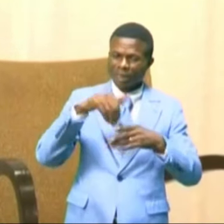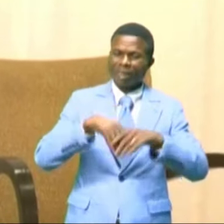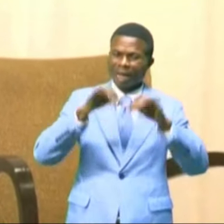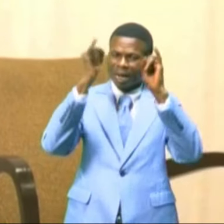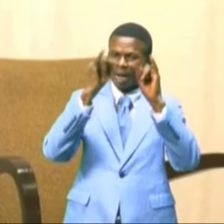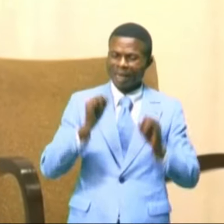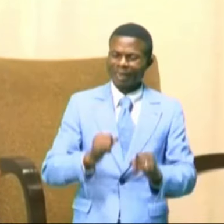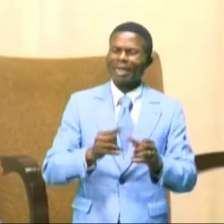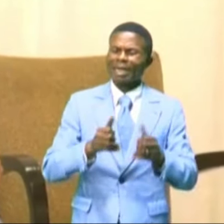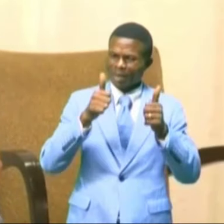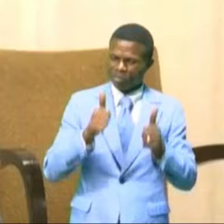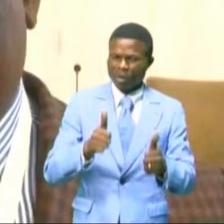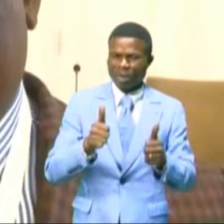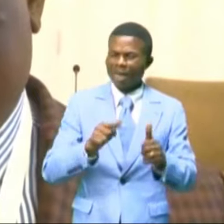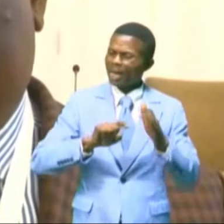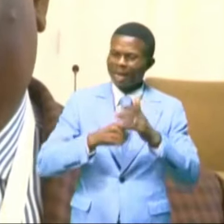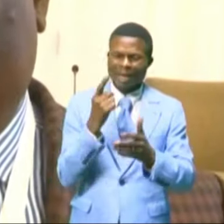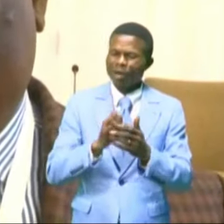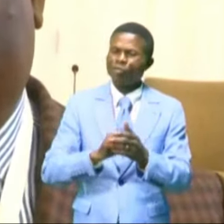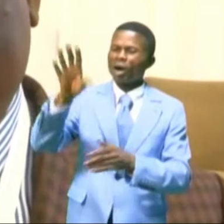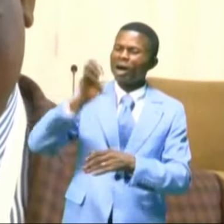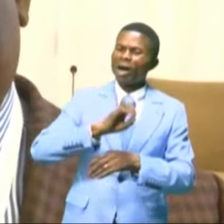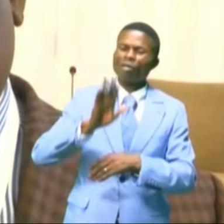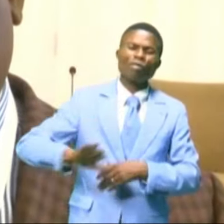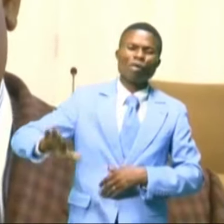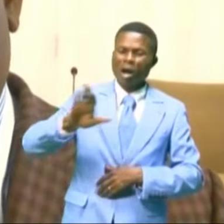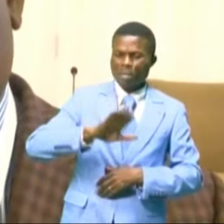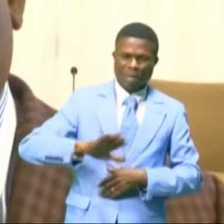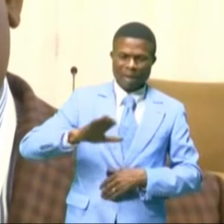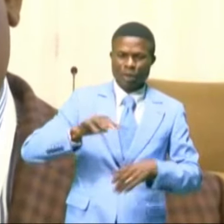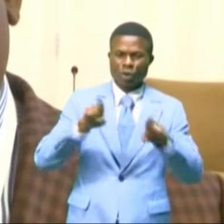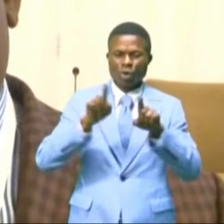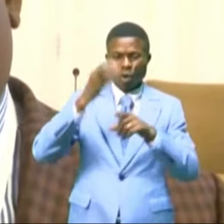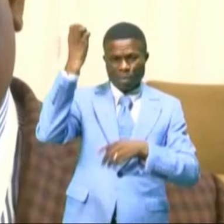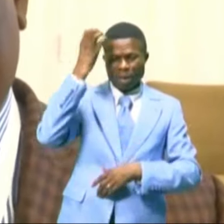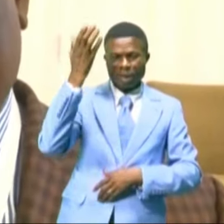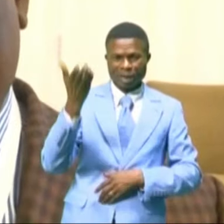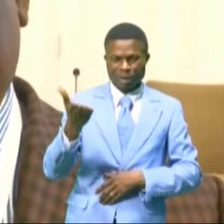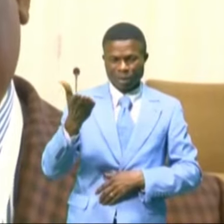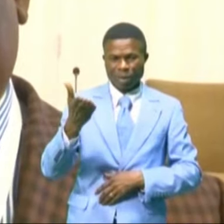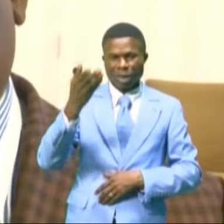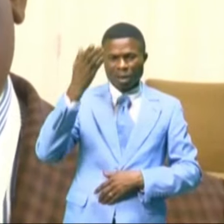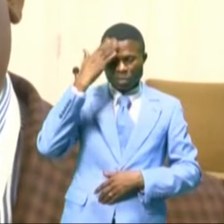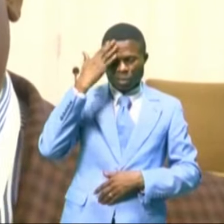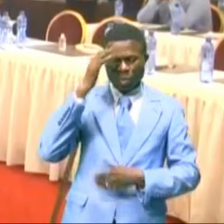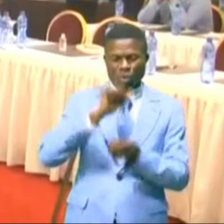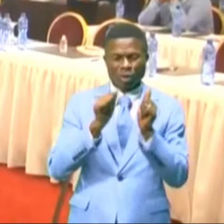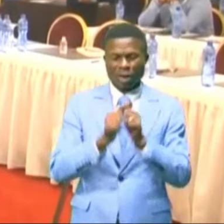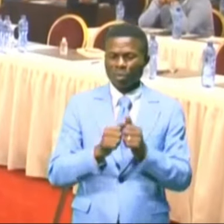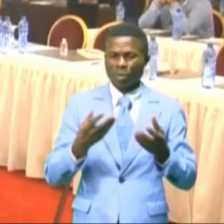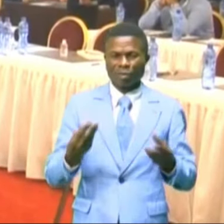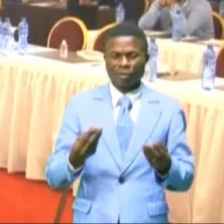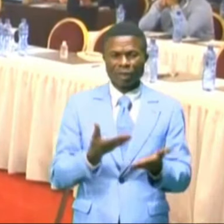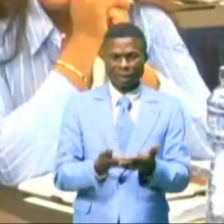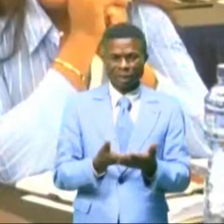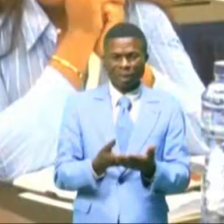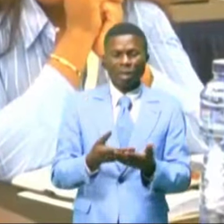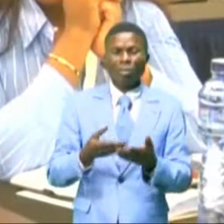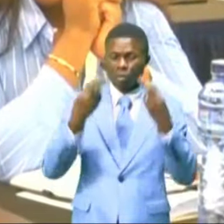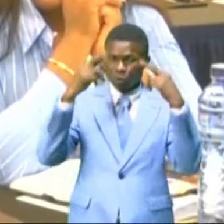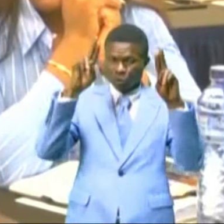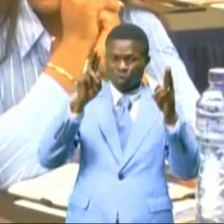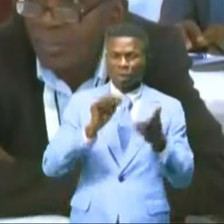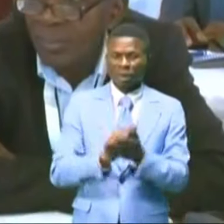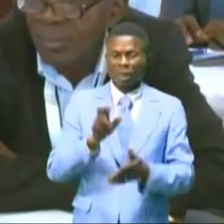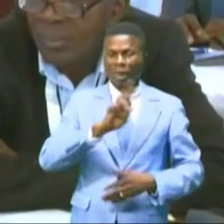nouveau et paramétrer son système de modernisation des installations pour prendre en compte le phénomène. Pour y arriver, la